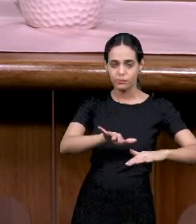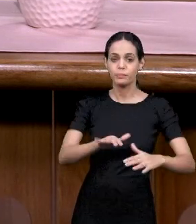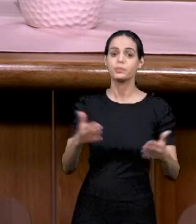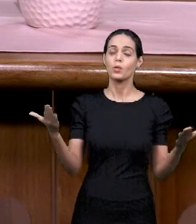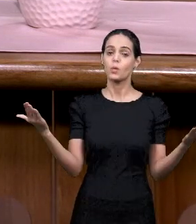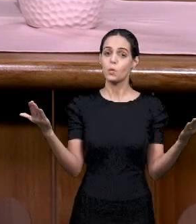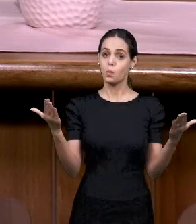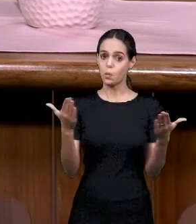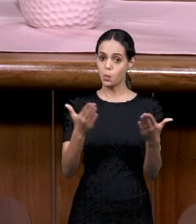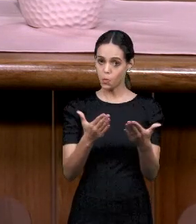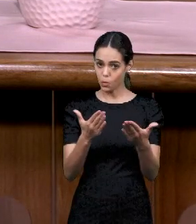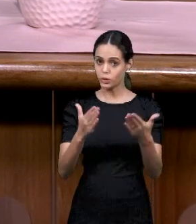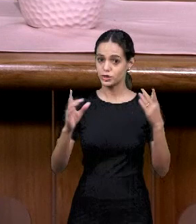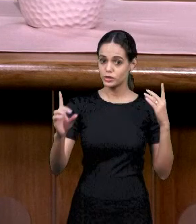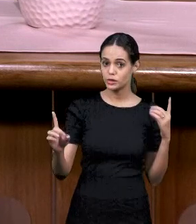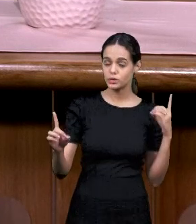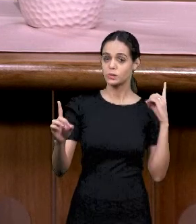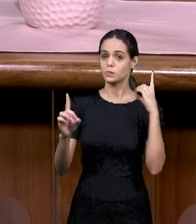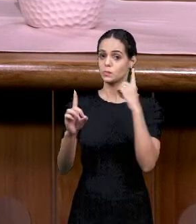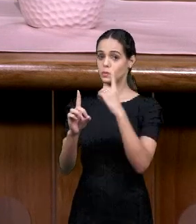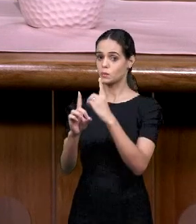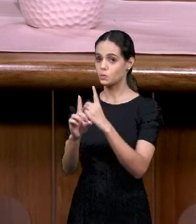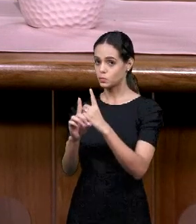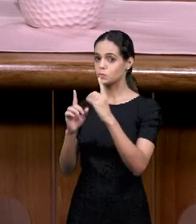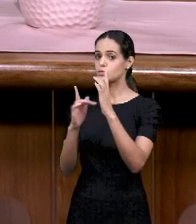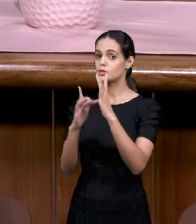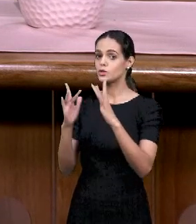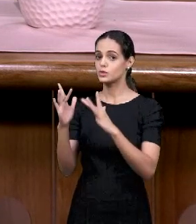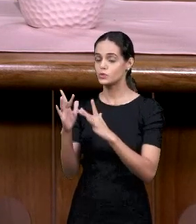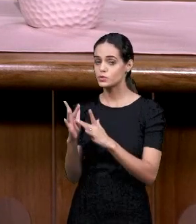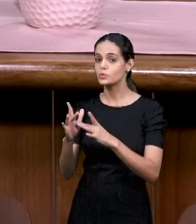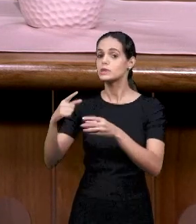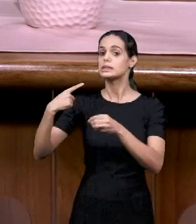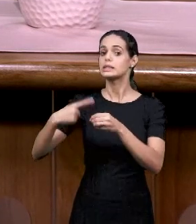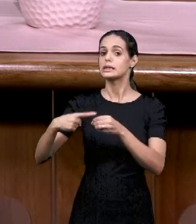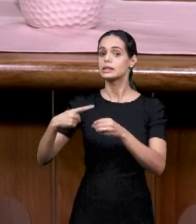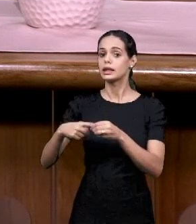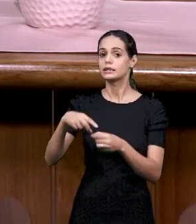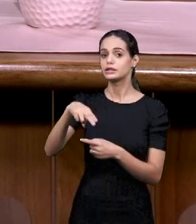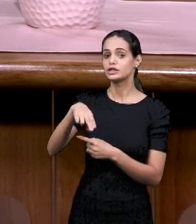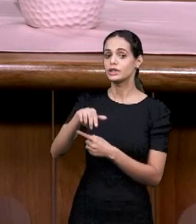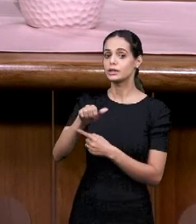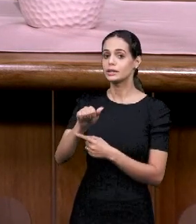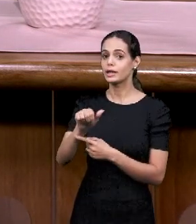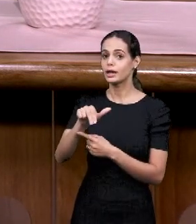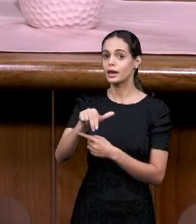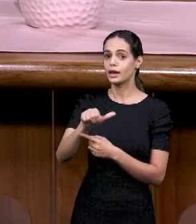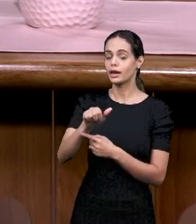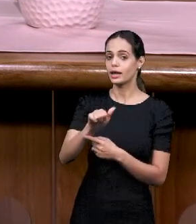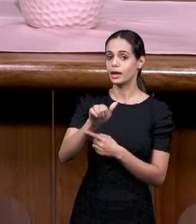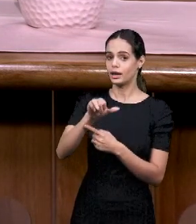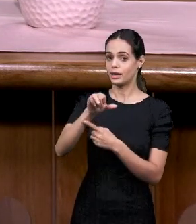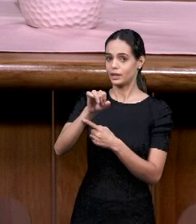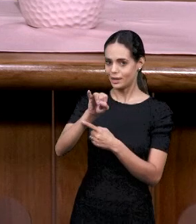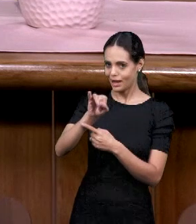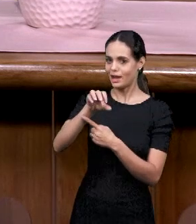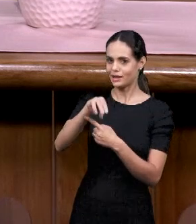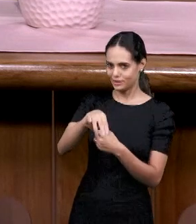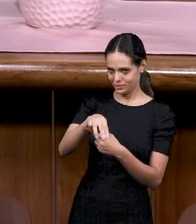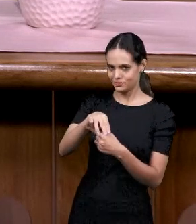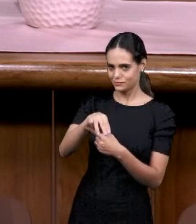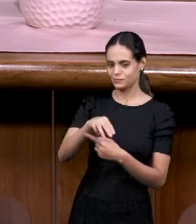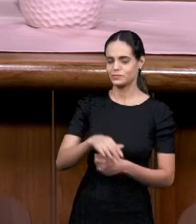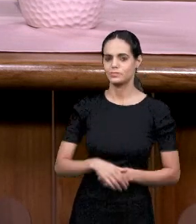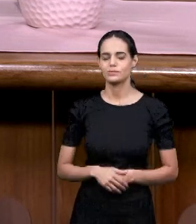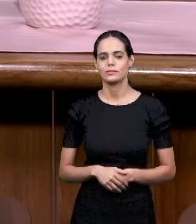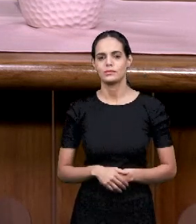quando ville de Jesus entra na Naïm, cidade quand de Naim. Jésus entre Nós dans la vamos ville de hoje Naïm. apresentar este Nous allons assunto présenter ce segundo as sujet perguntas que selon les foram questions qui ont